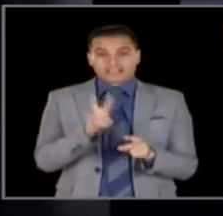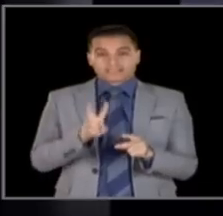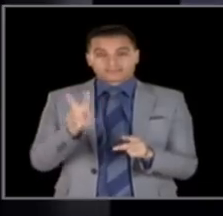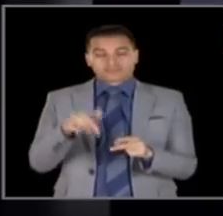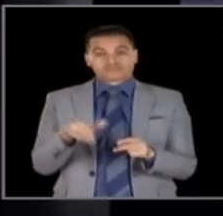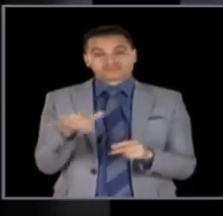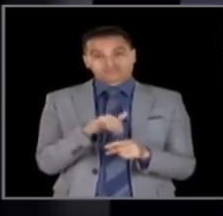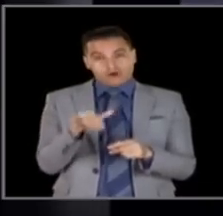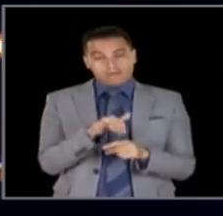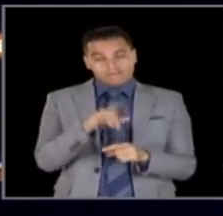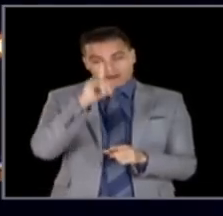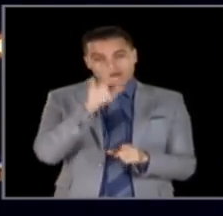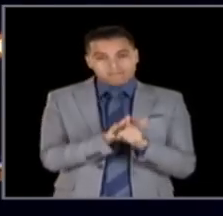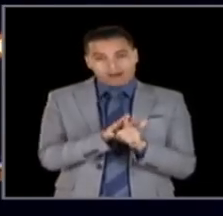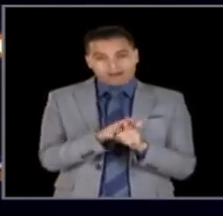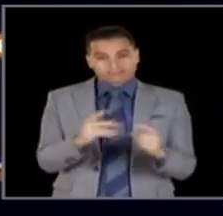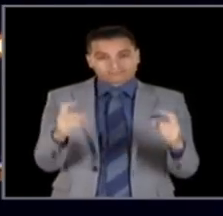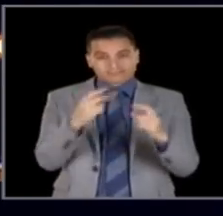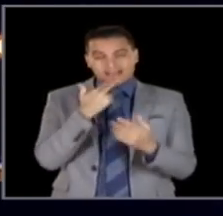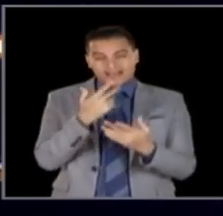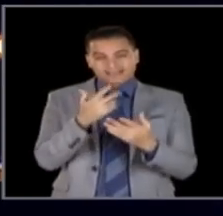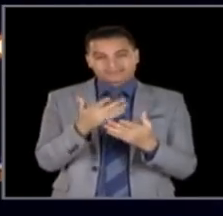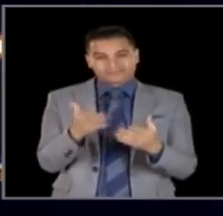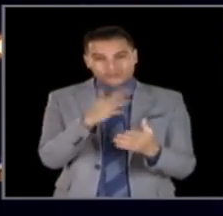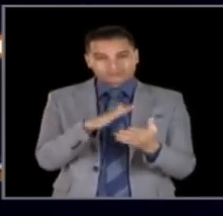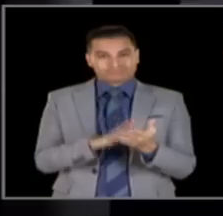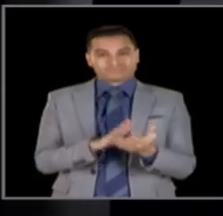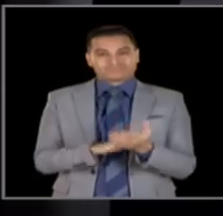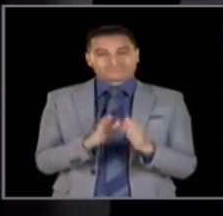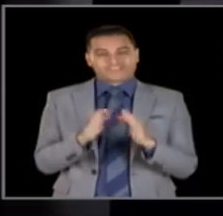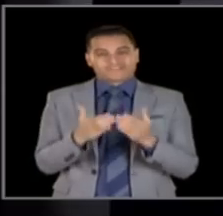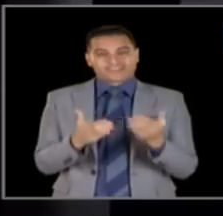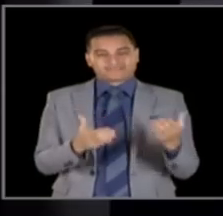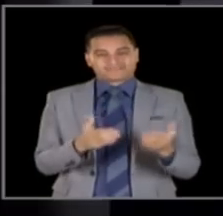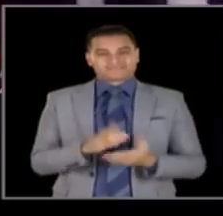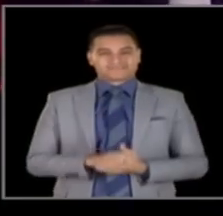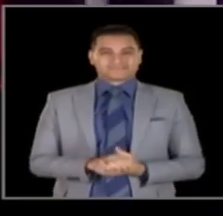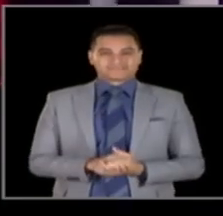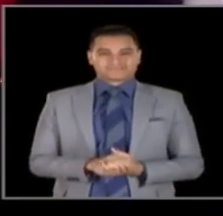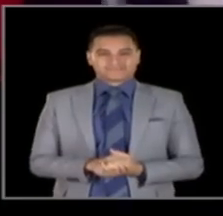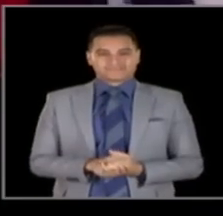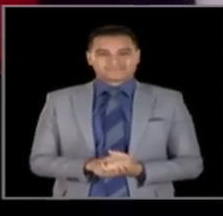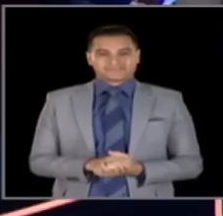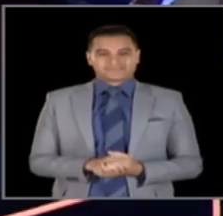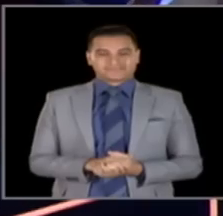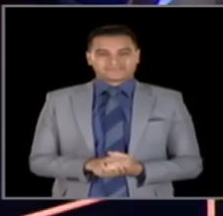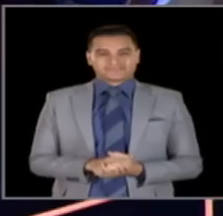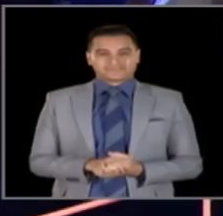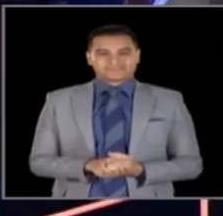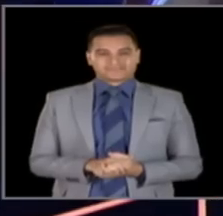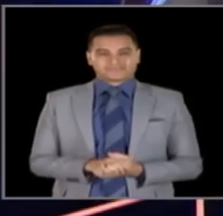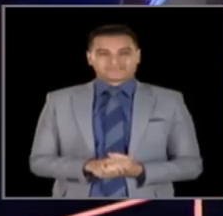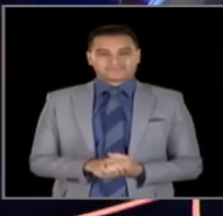في مهمه انتحاريه. ان شاء الله خير. تحيه كلها فريق ثلاث سبعات.